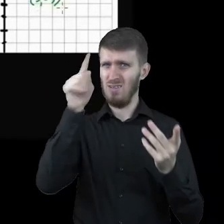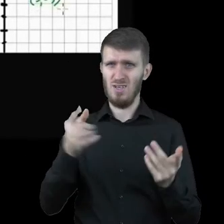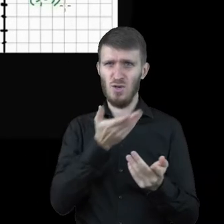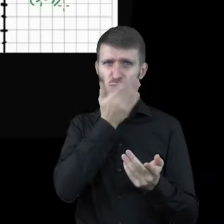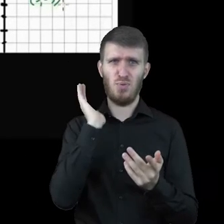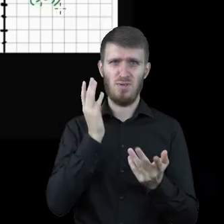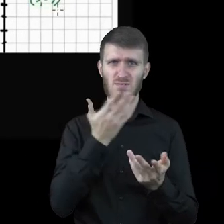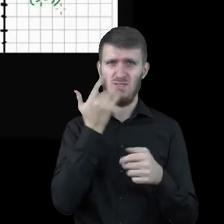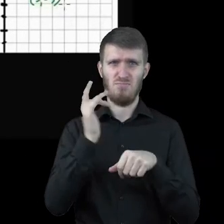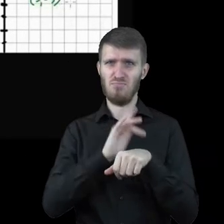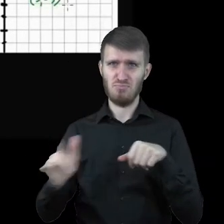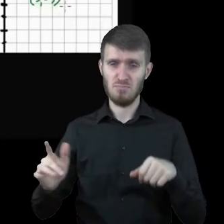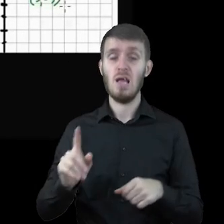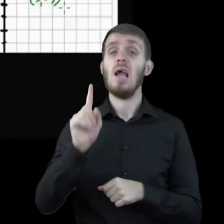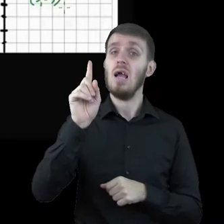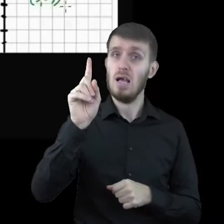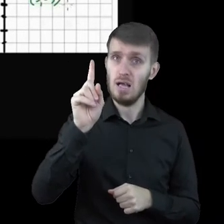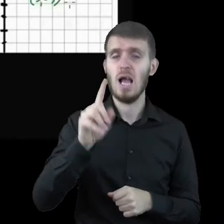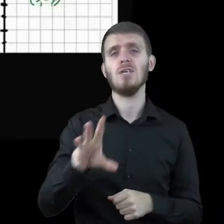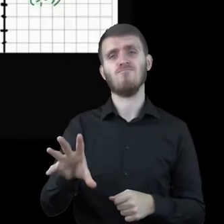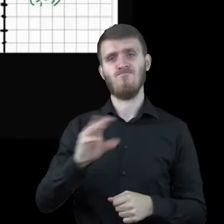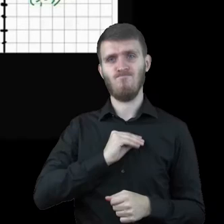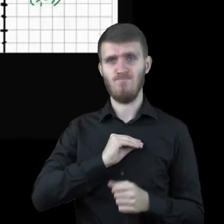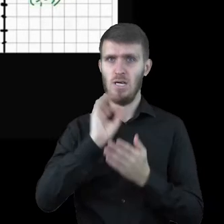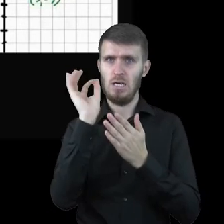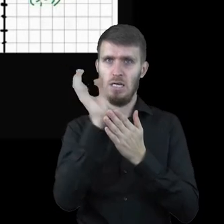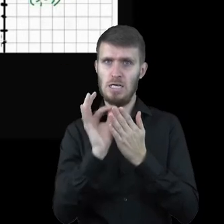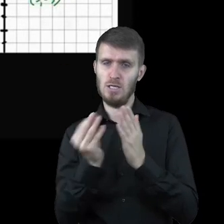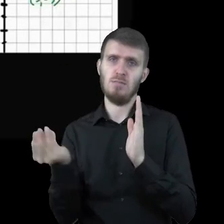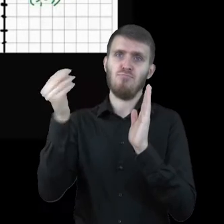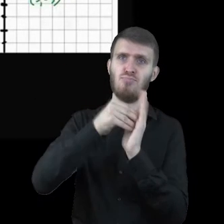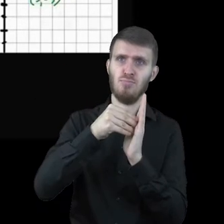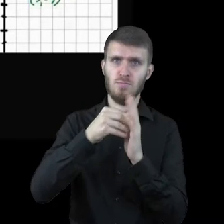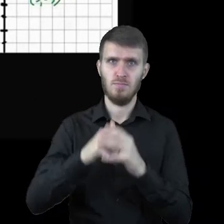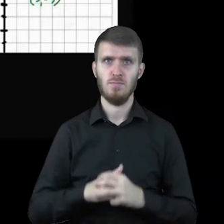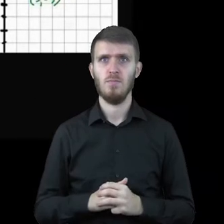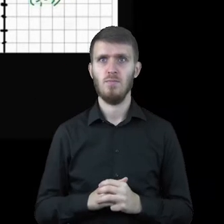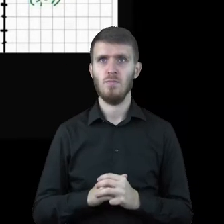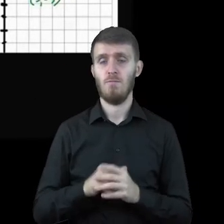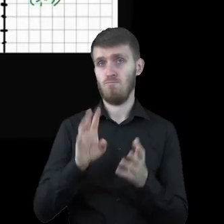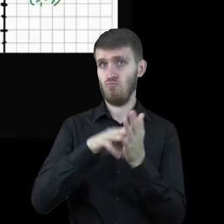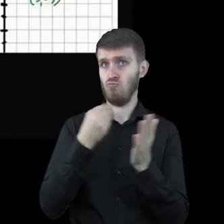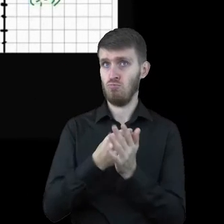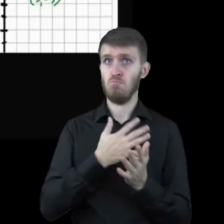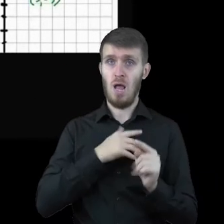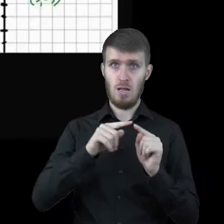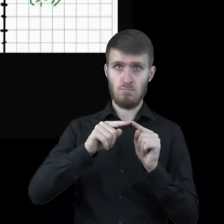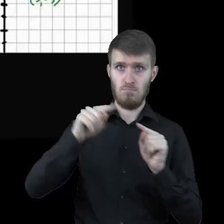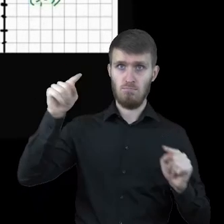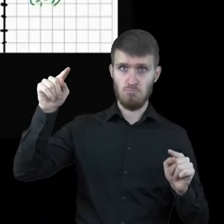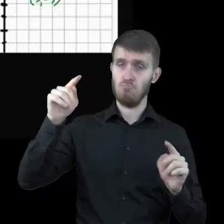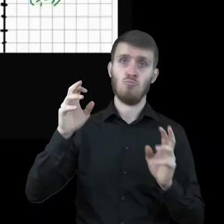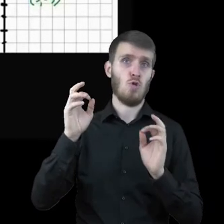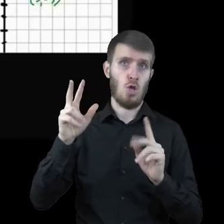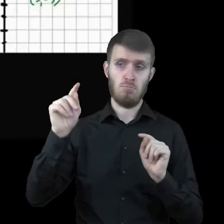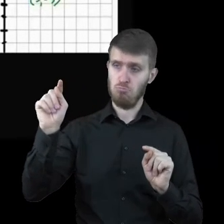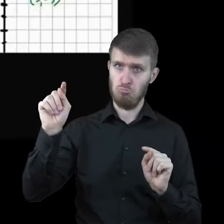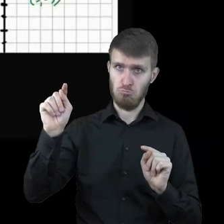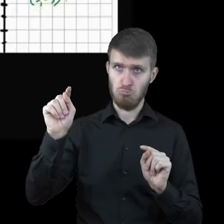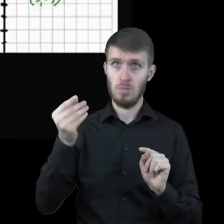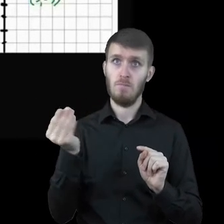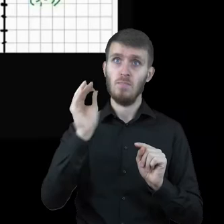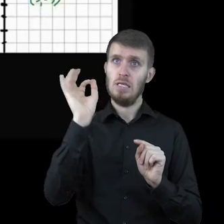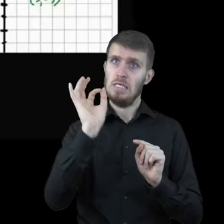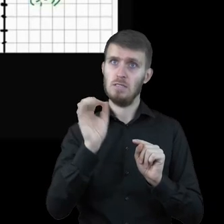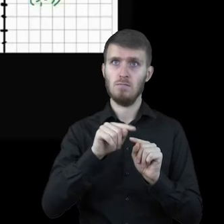No dobrze. I teraz tak. Gdzie tu jest jakiś trójkąt prostokątny? No nie widzimy tu żadnego trójkąta, ale możemy